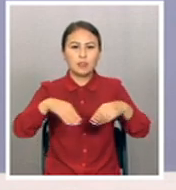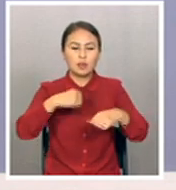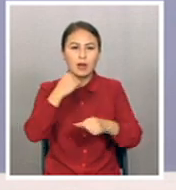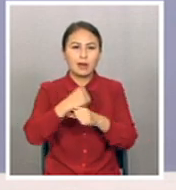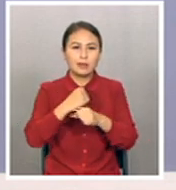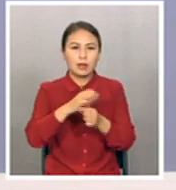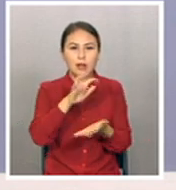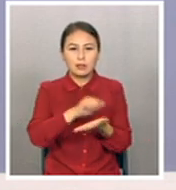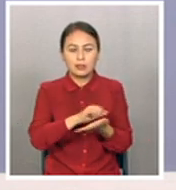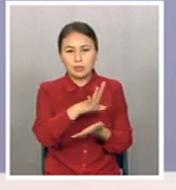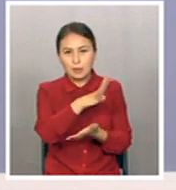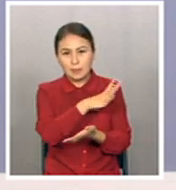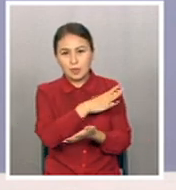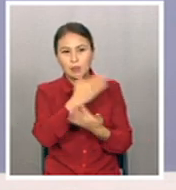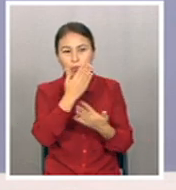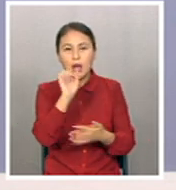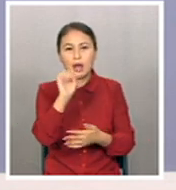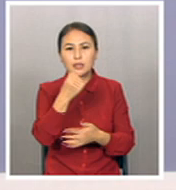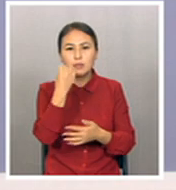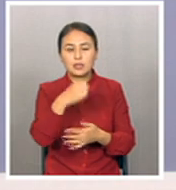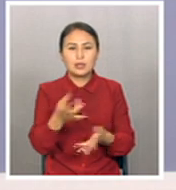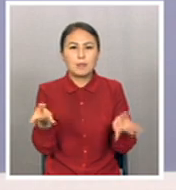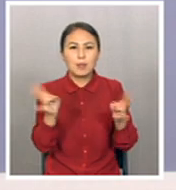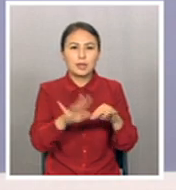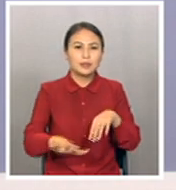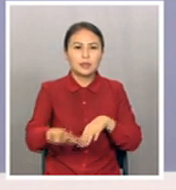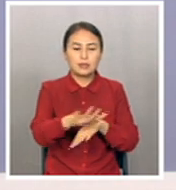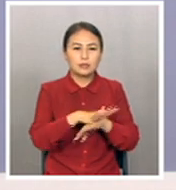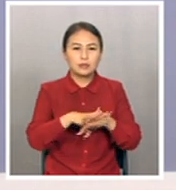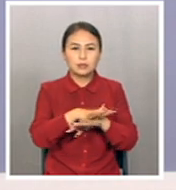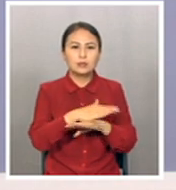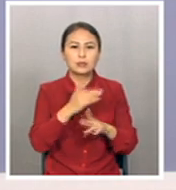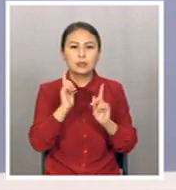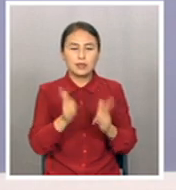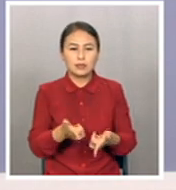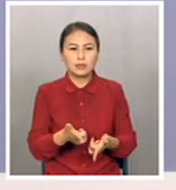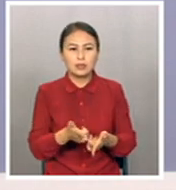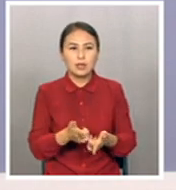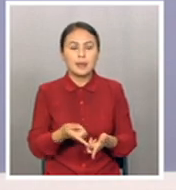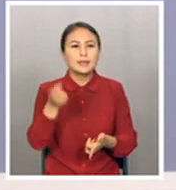айналысқан. Мұны атбасар маңынан табылған жәдігерлер растайды.